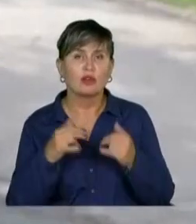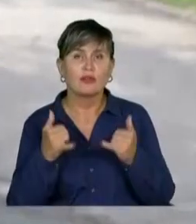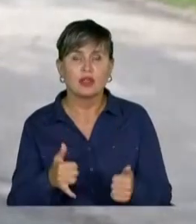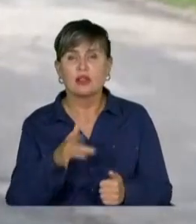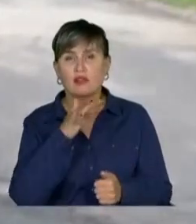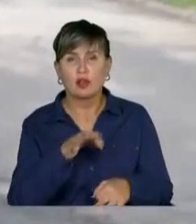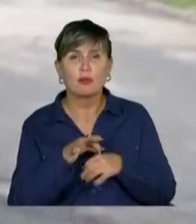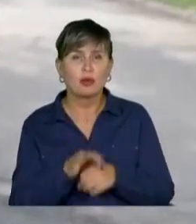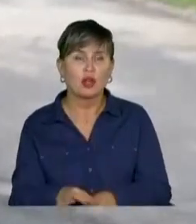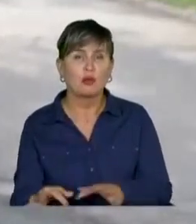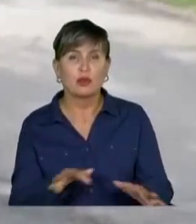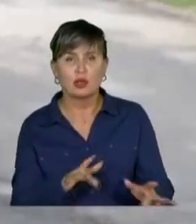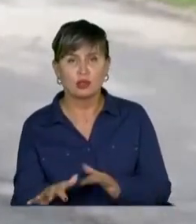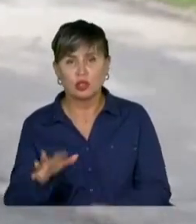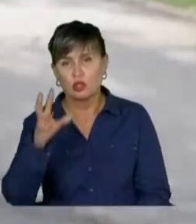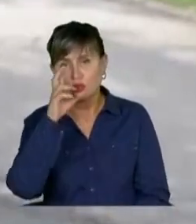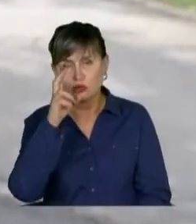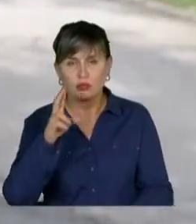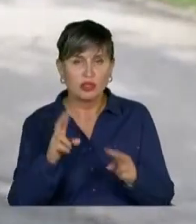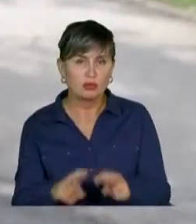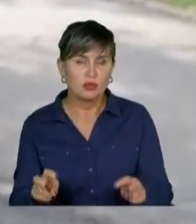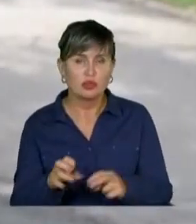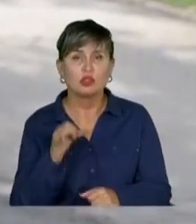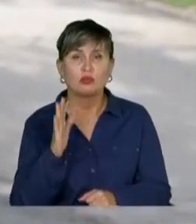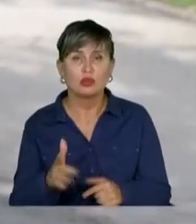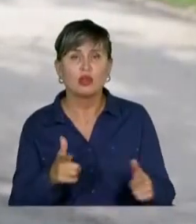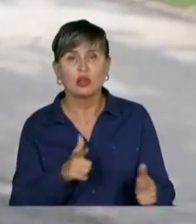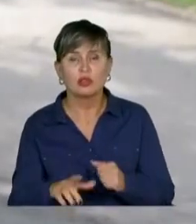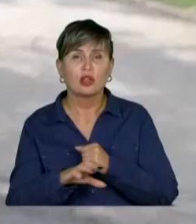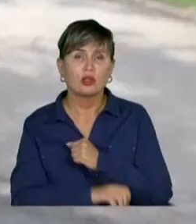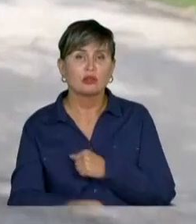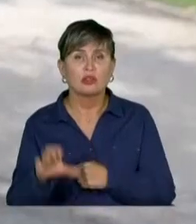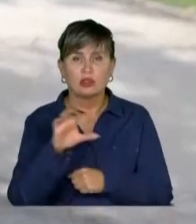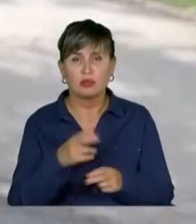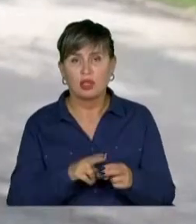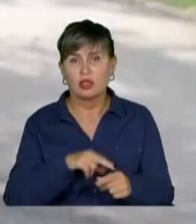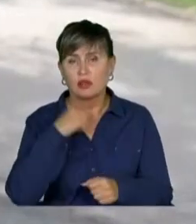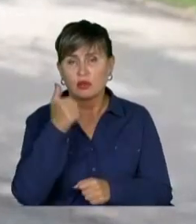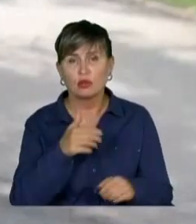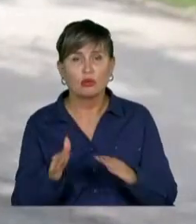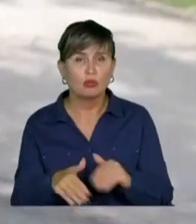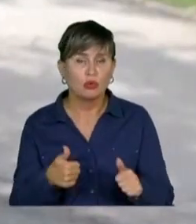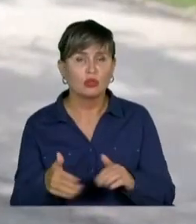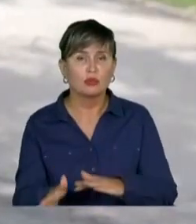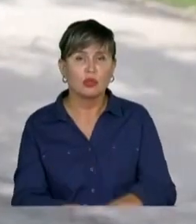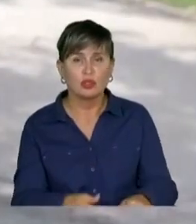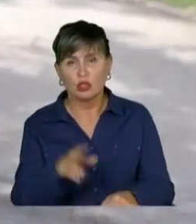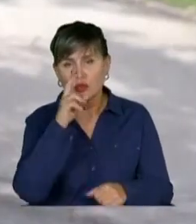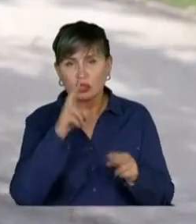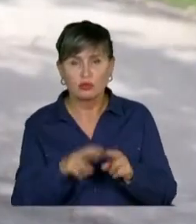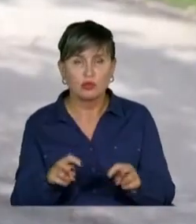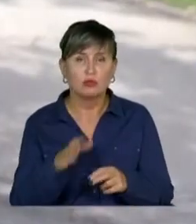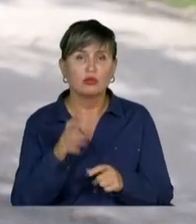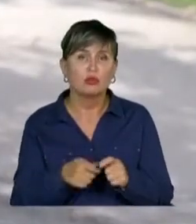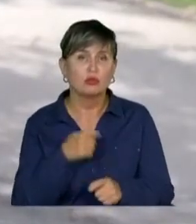время проходит процедуру государственной экспертизы и будет готова к концу сентября текущего года. После прохождения государственной экспертизы будет